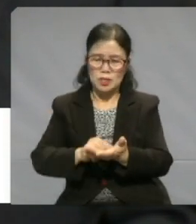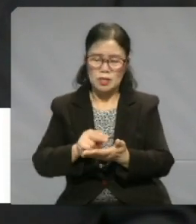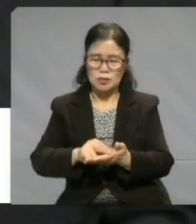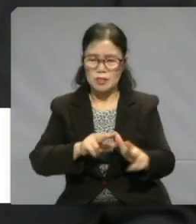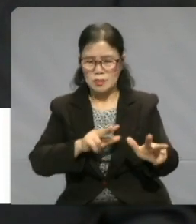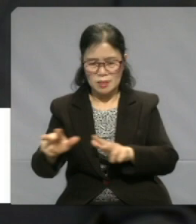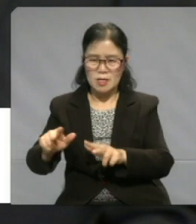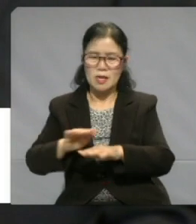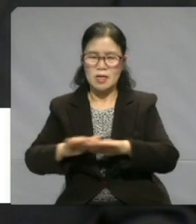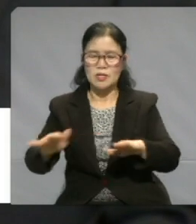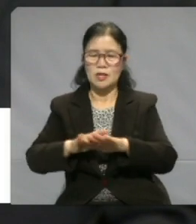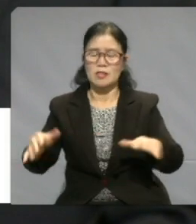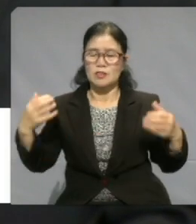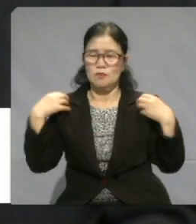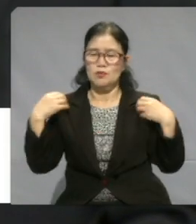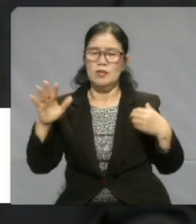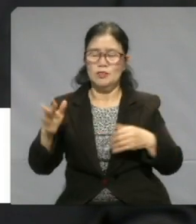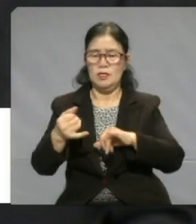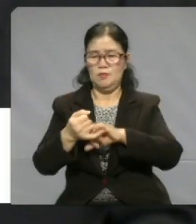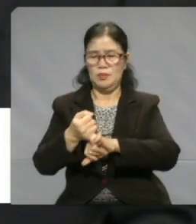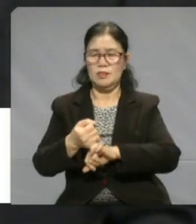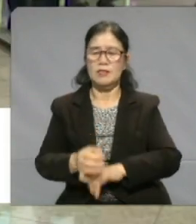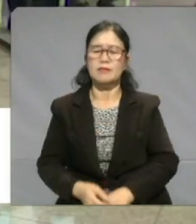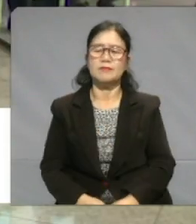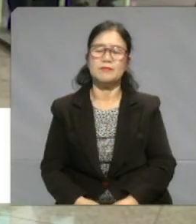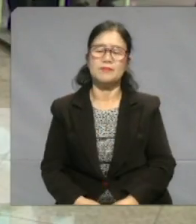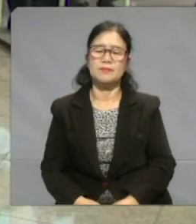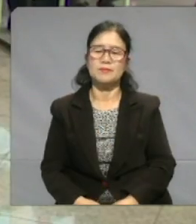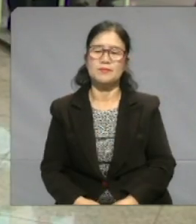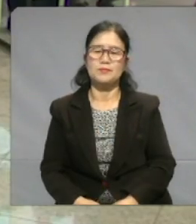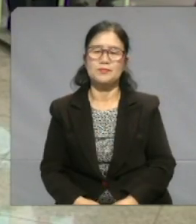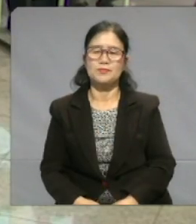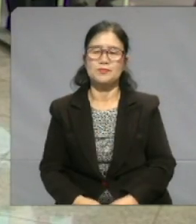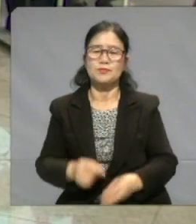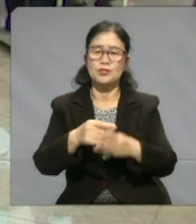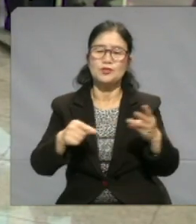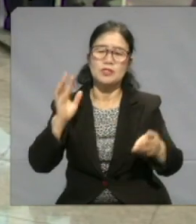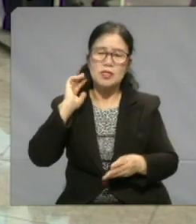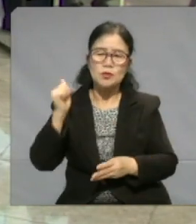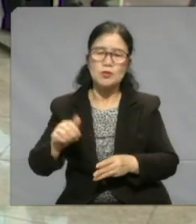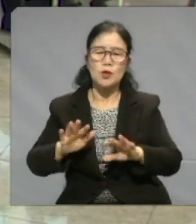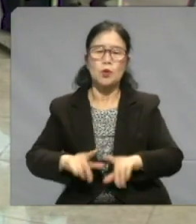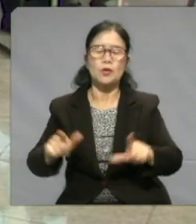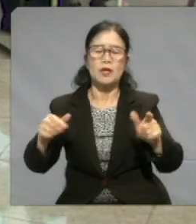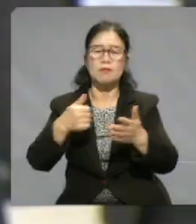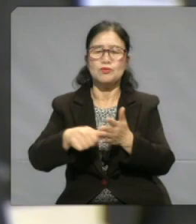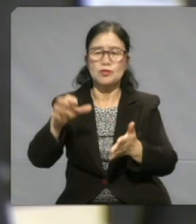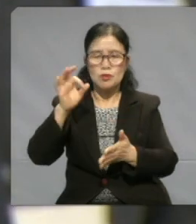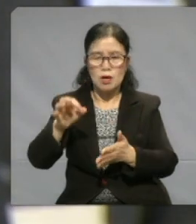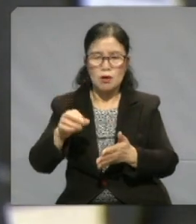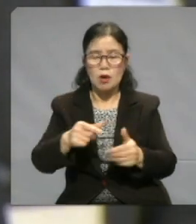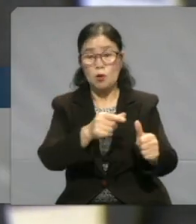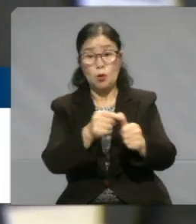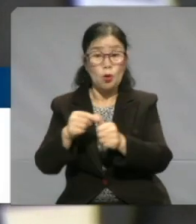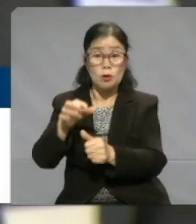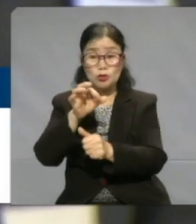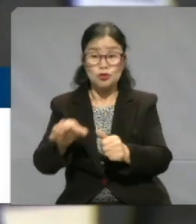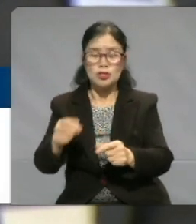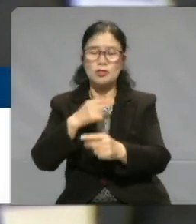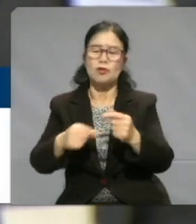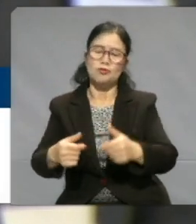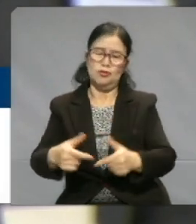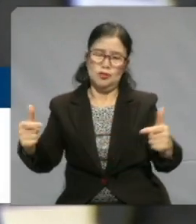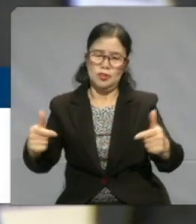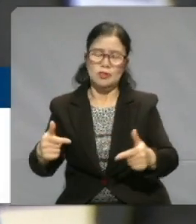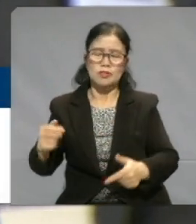문제라도 즉각 해결하는 정부가 돼야 합니다. 윤 대통령은 올해 물가와 고용률이 더 나아질